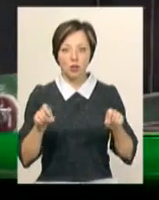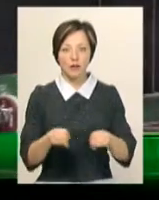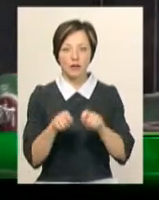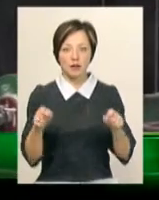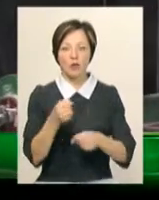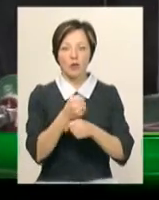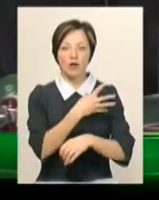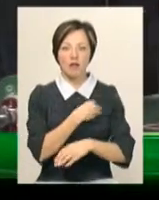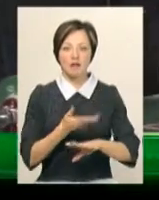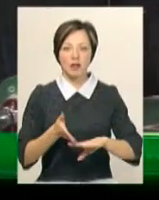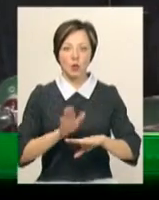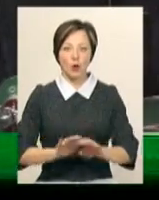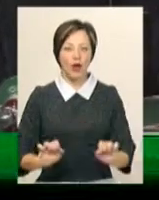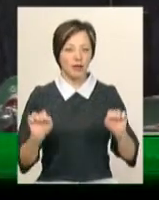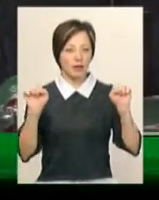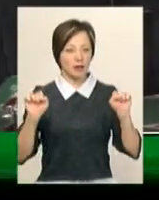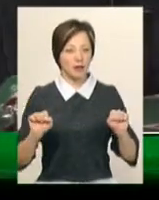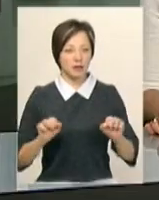Кубку Львова з важкої атлетики.